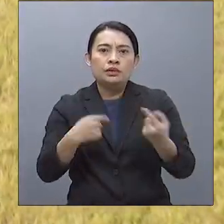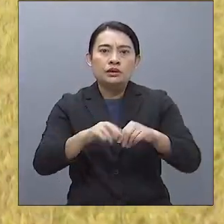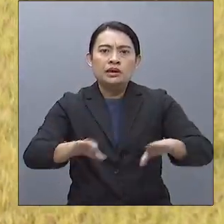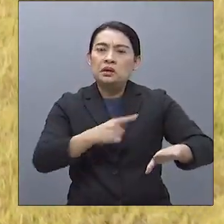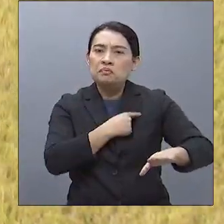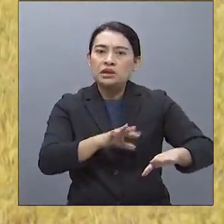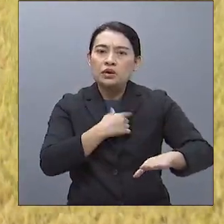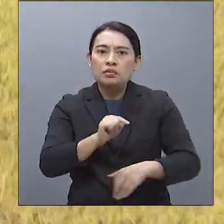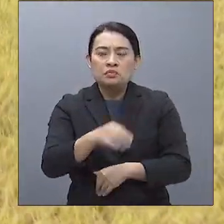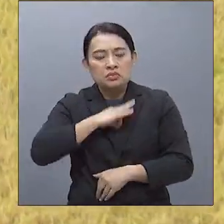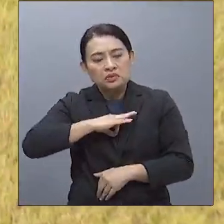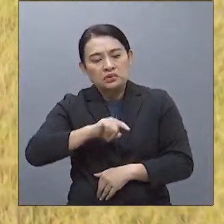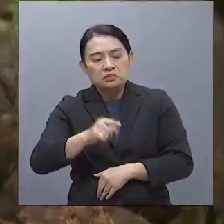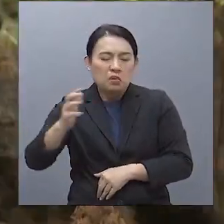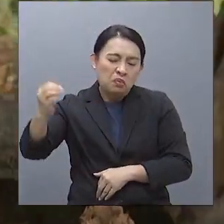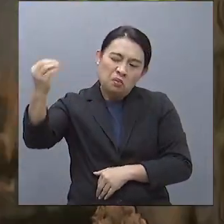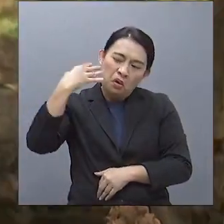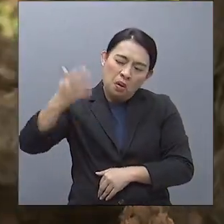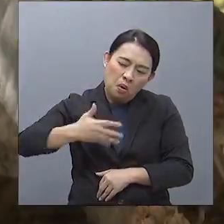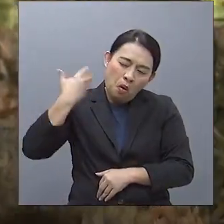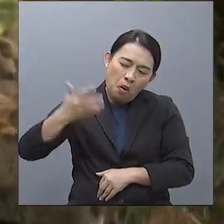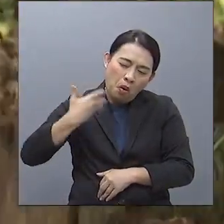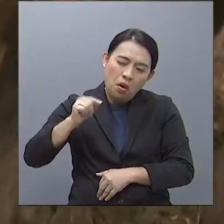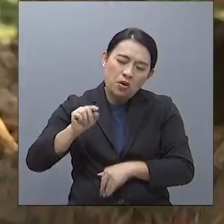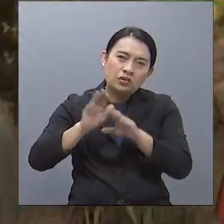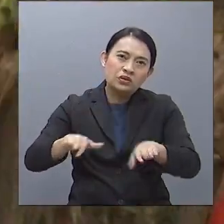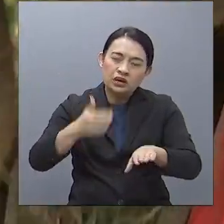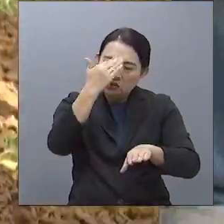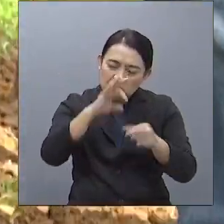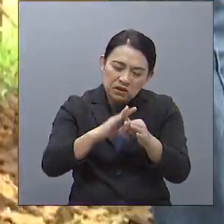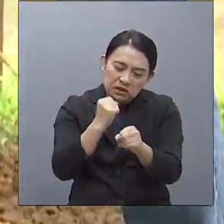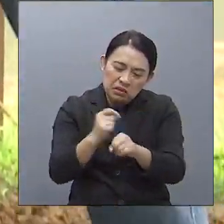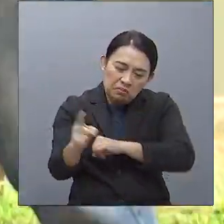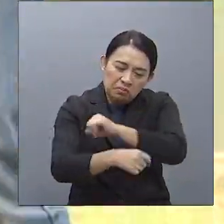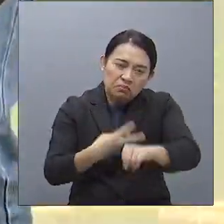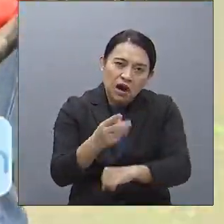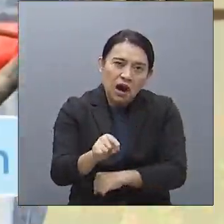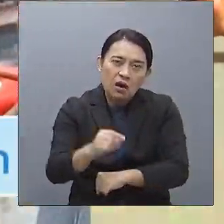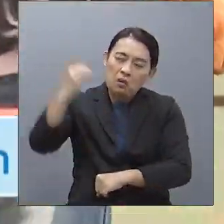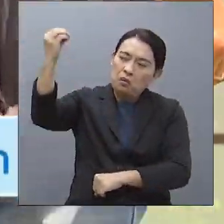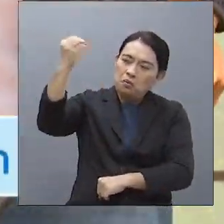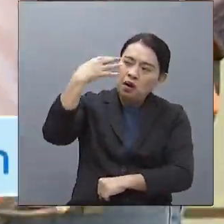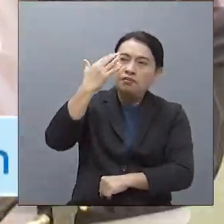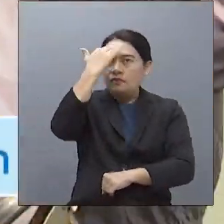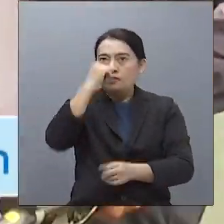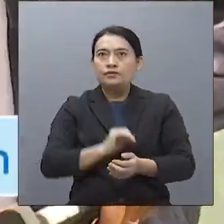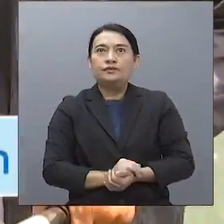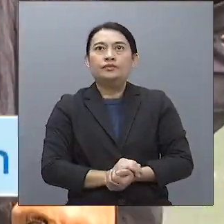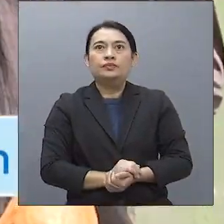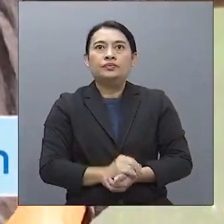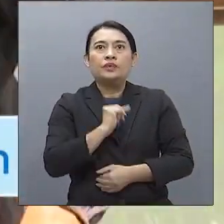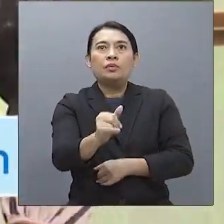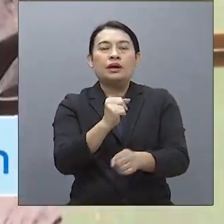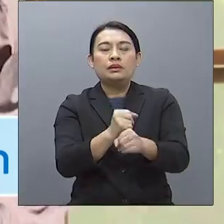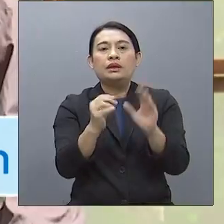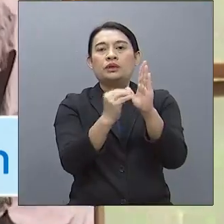อนที่เราเป็นเด็กเราก็รู้สึกว่ามันร้อนมากทำไมเราต้องมาทำนาอยู่กลางแจ้งอะไรครับแต่พอเราได้เข้าไปทำงานในเมื